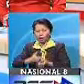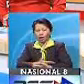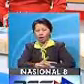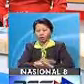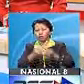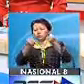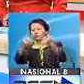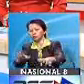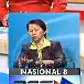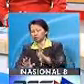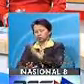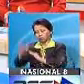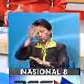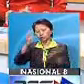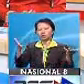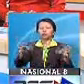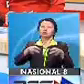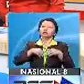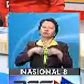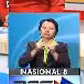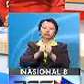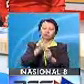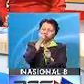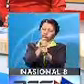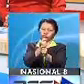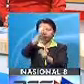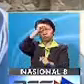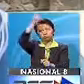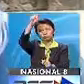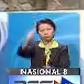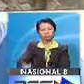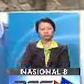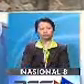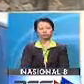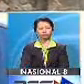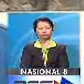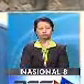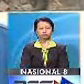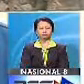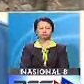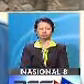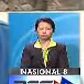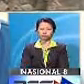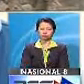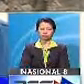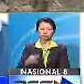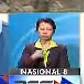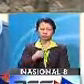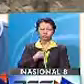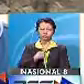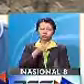waziana beliau pasrah dengan ketentuan Ilahi saya agar anak